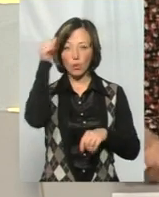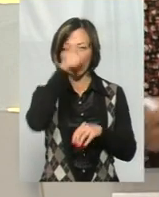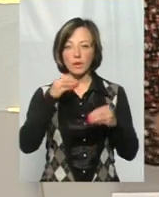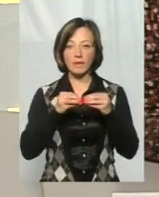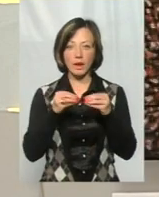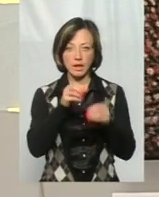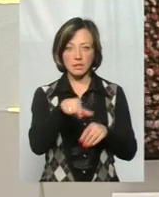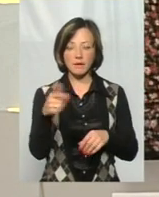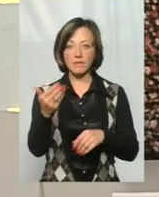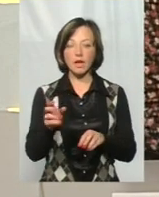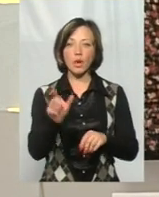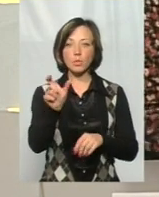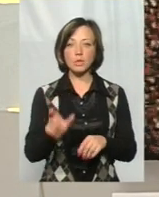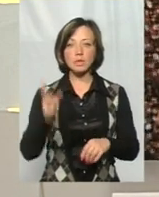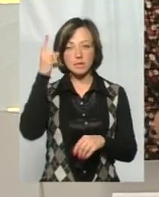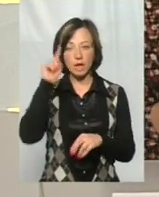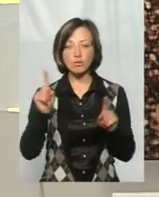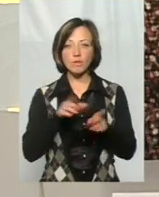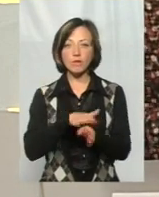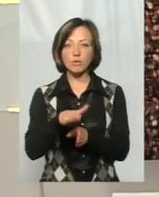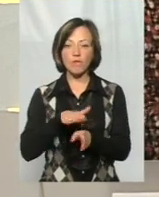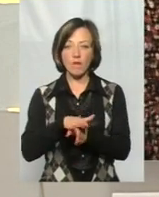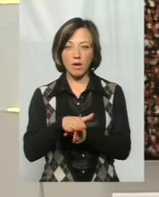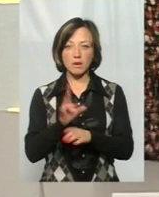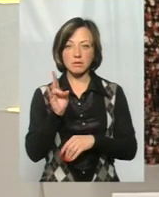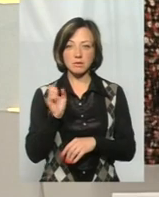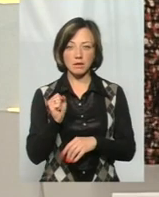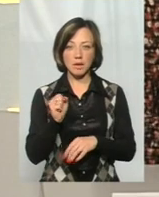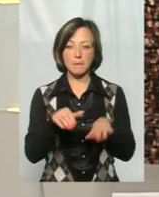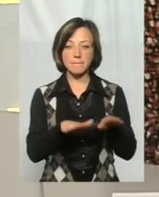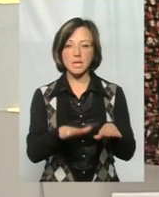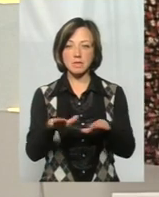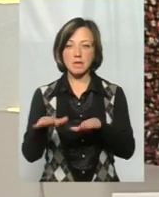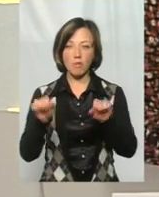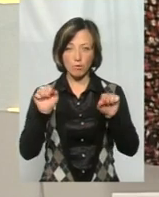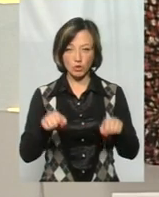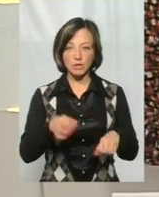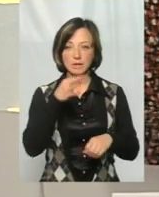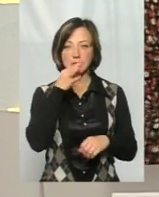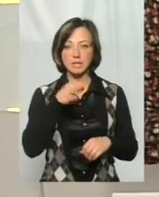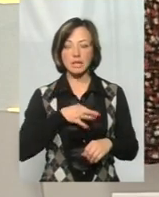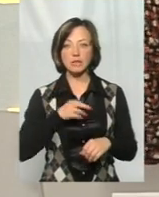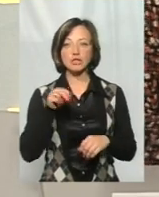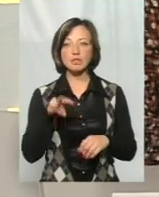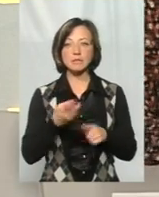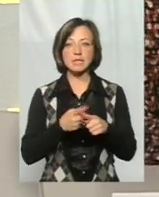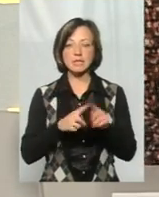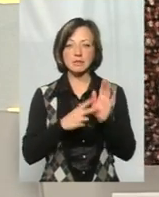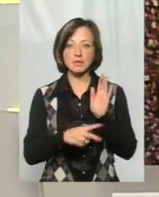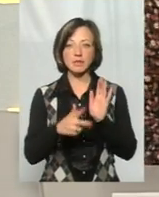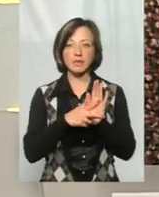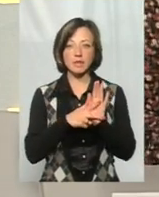10. От ви, як людина, яка знає, що відбувається на місцях, ви можете сказати, от чим ці